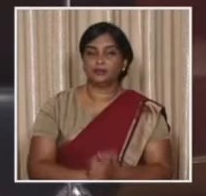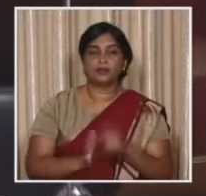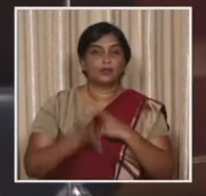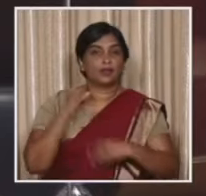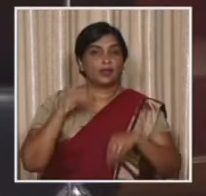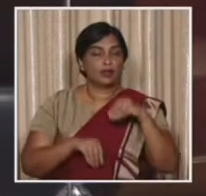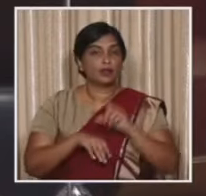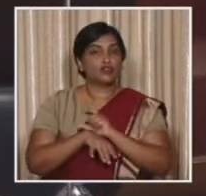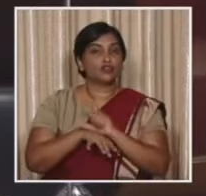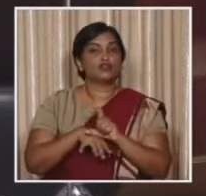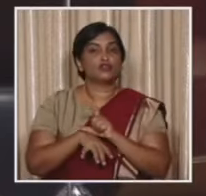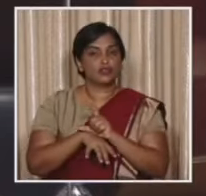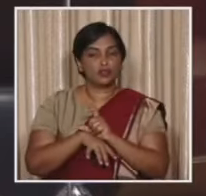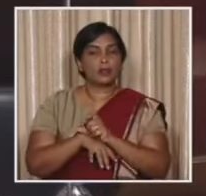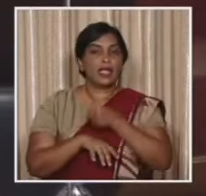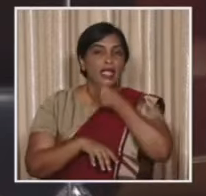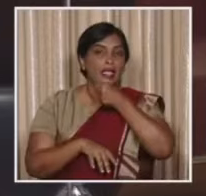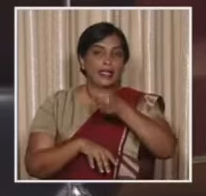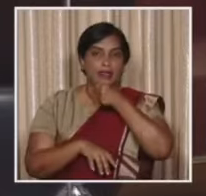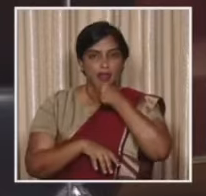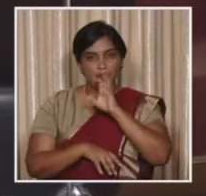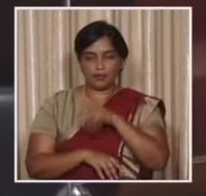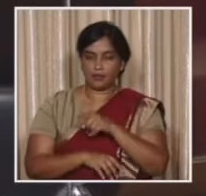මැතිවරණ කොමසාරිස්ව සම්මුඛ සාකච්ඡාවක් තිබ්බා.